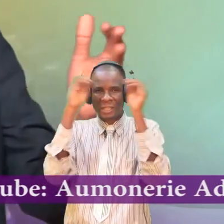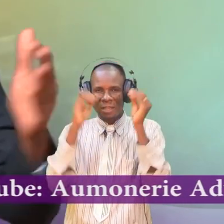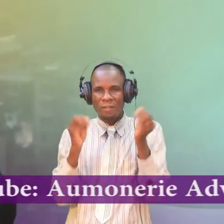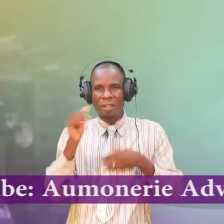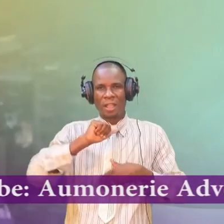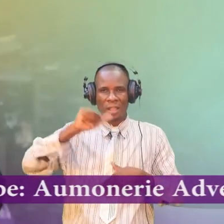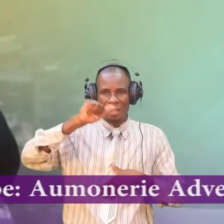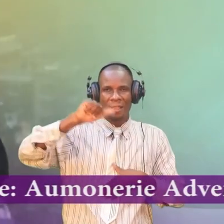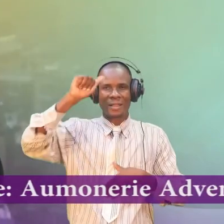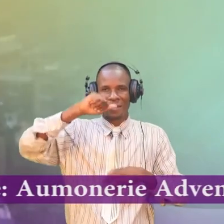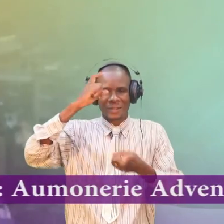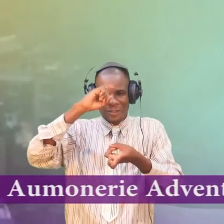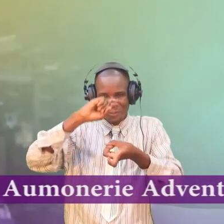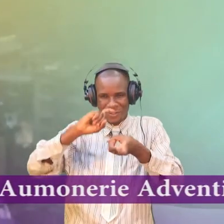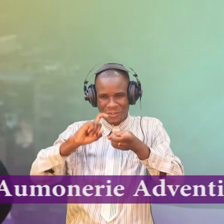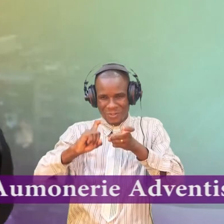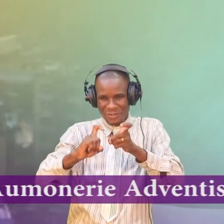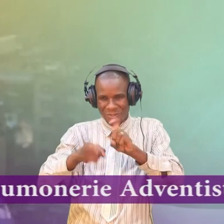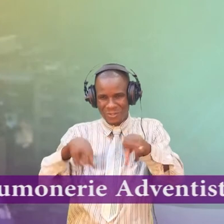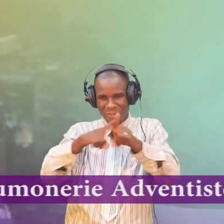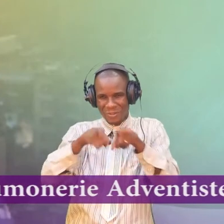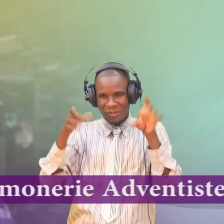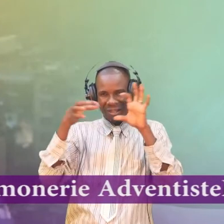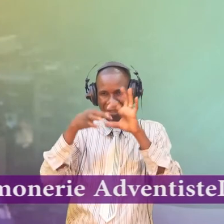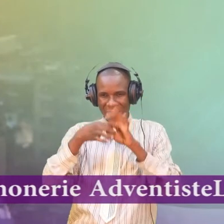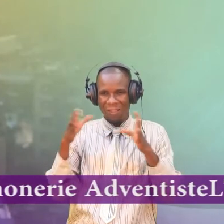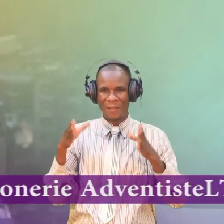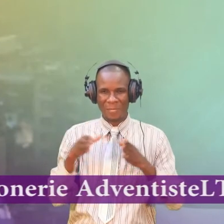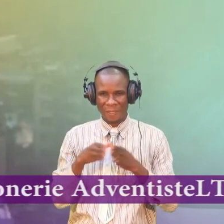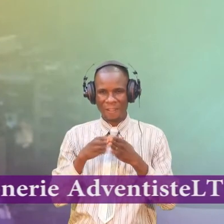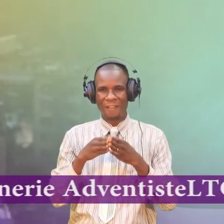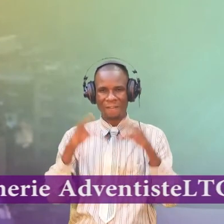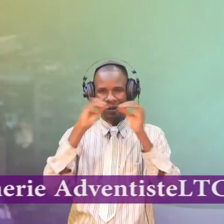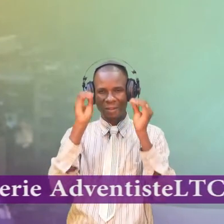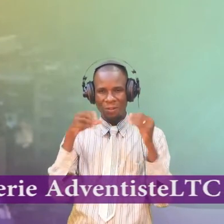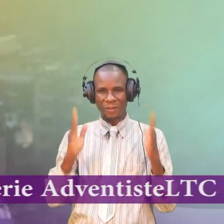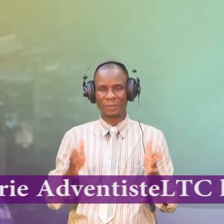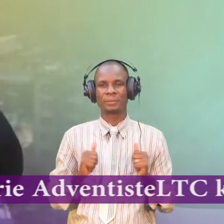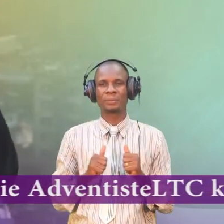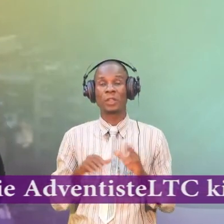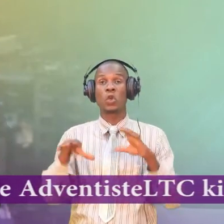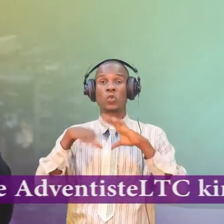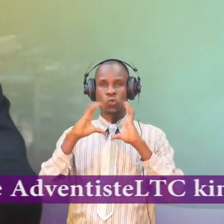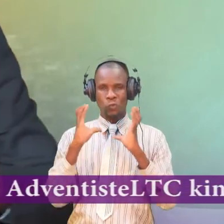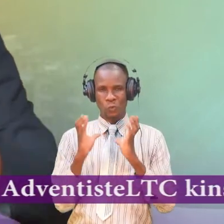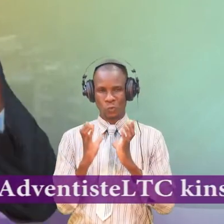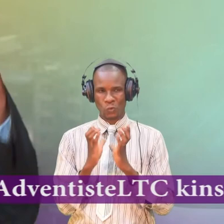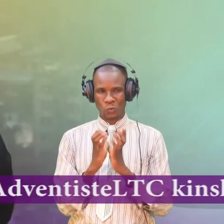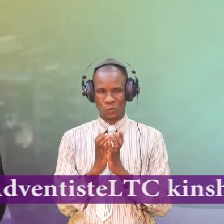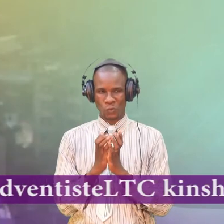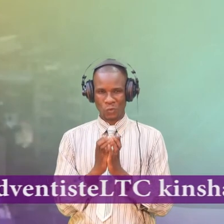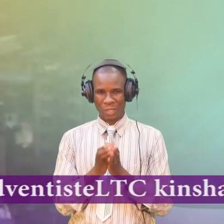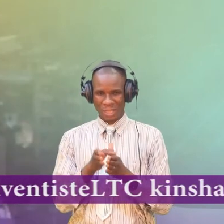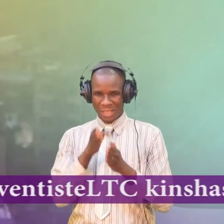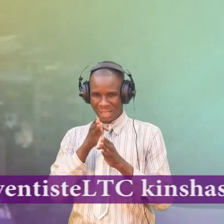milele. Mungu alipenda kwamba maadui waweze kupatanishwa katika wanadamu pia